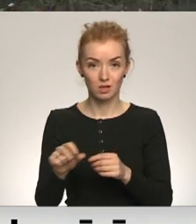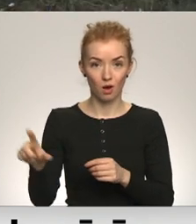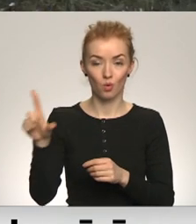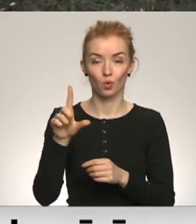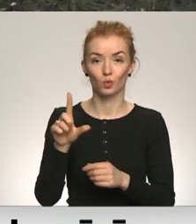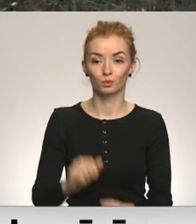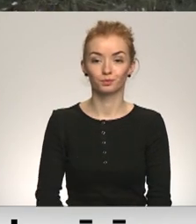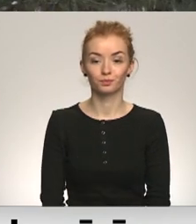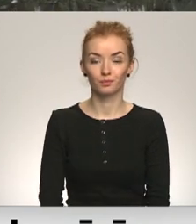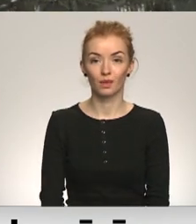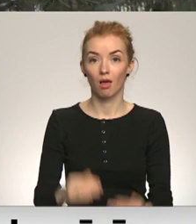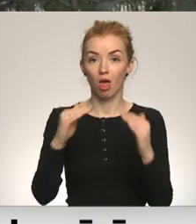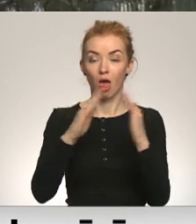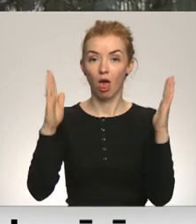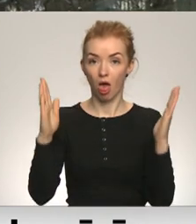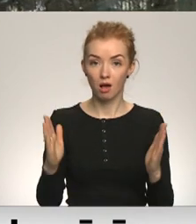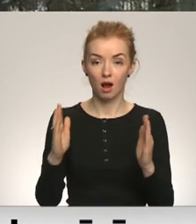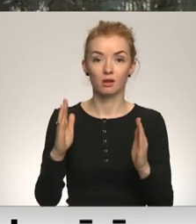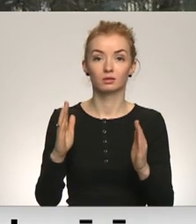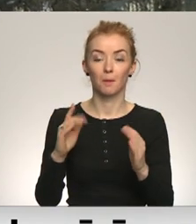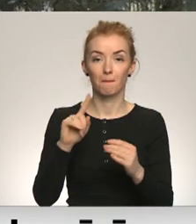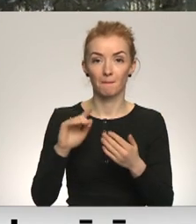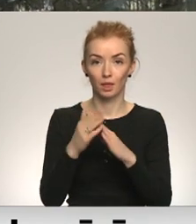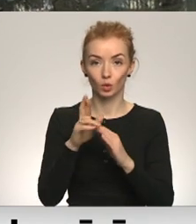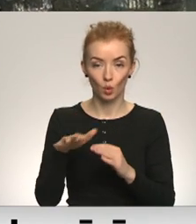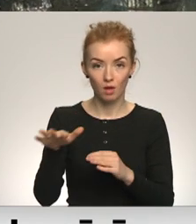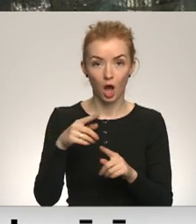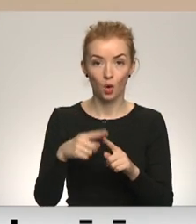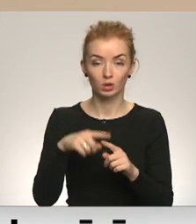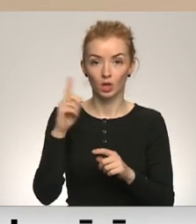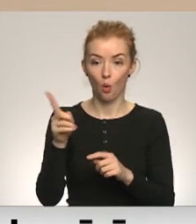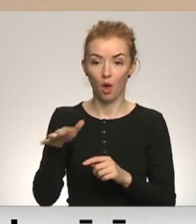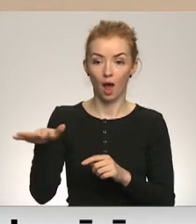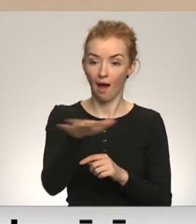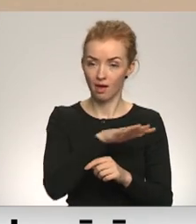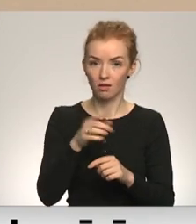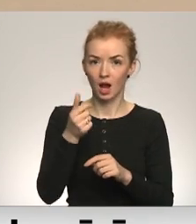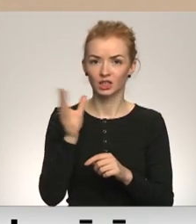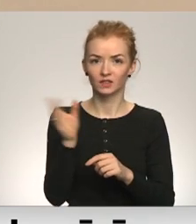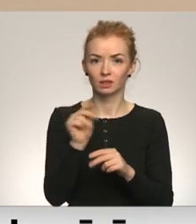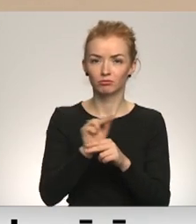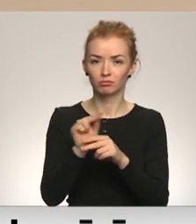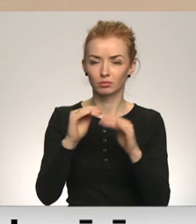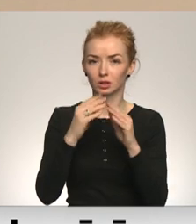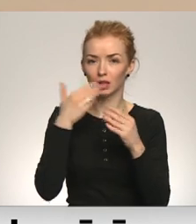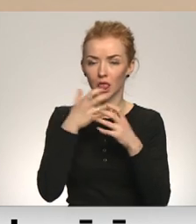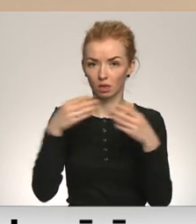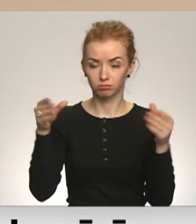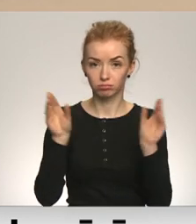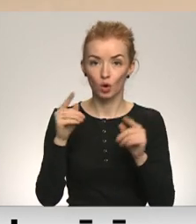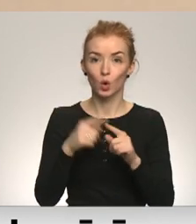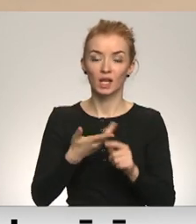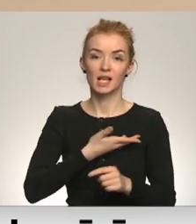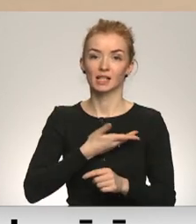pieaugumu. Vairums ēku gan Saulainē, gan Pils Rundālē, kur apkuras tarifs ir tāds pats, ir nosiltināts, un iedzīvotājiem tas